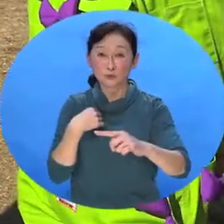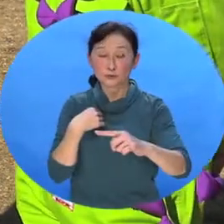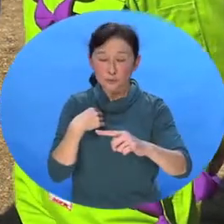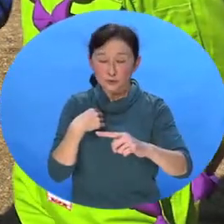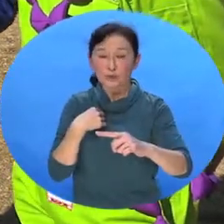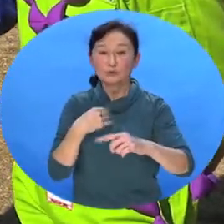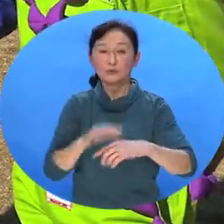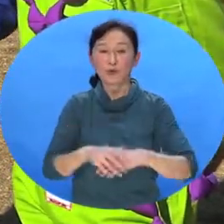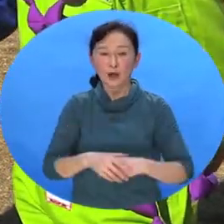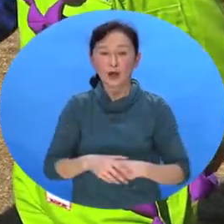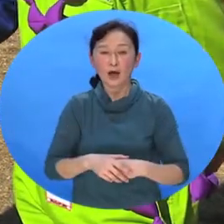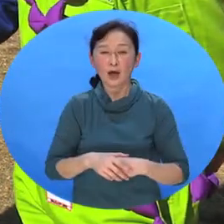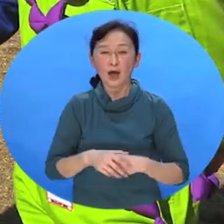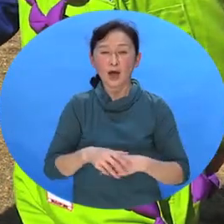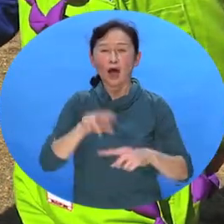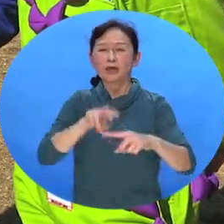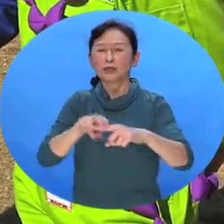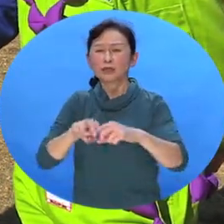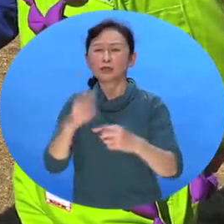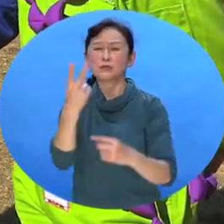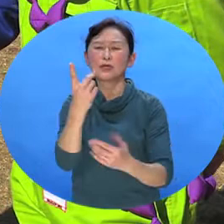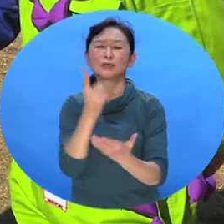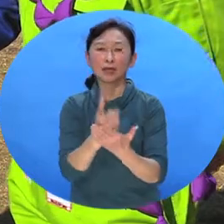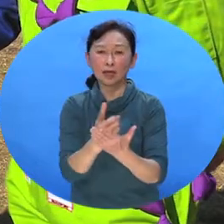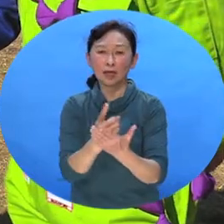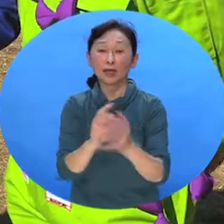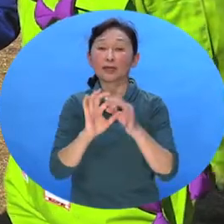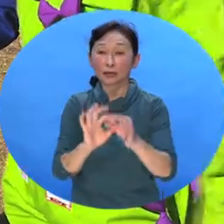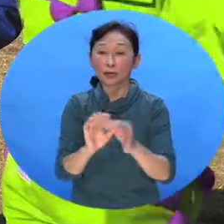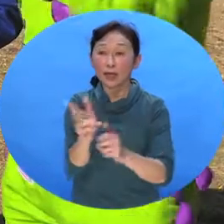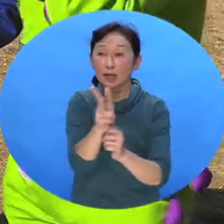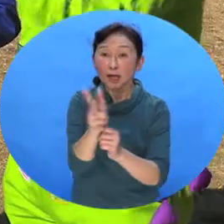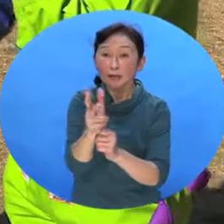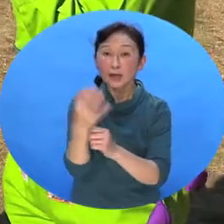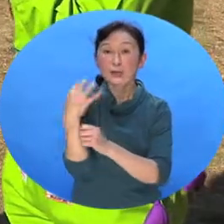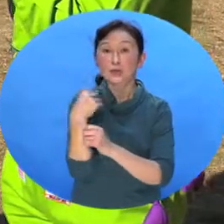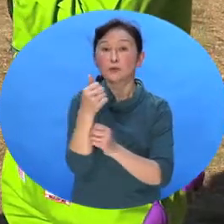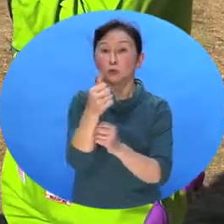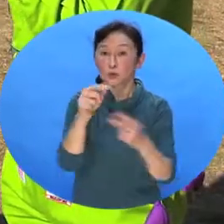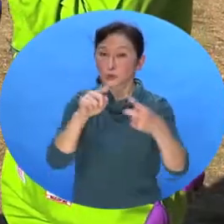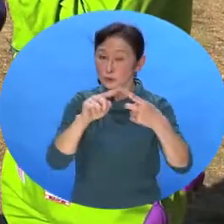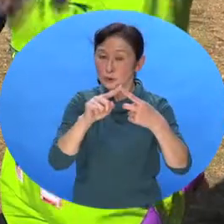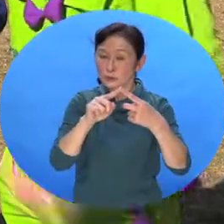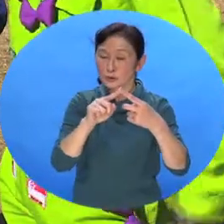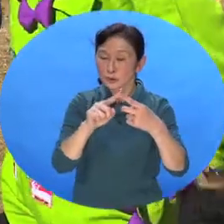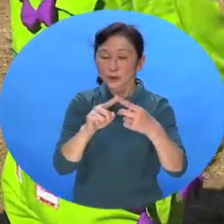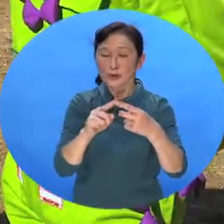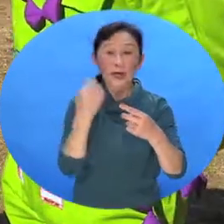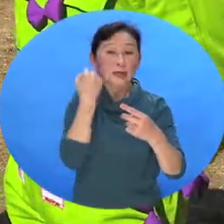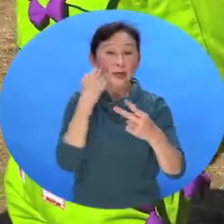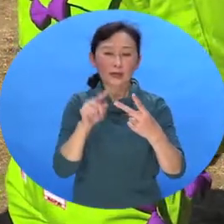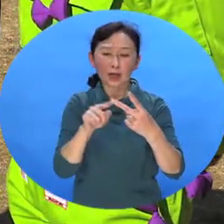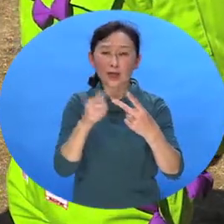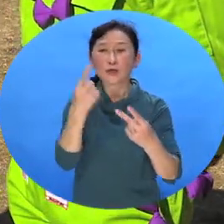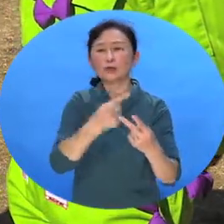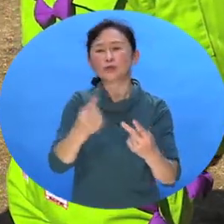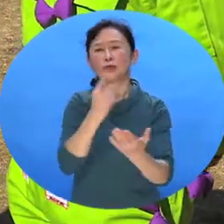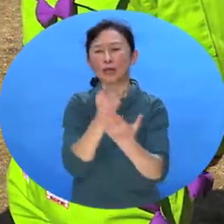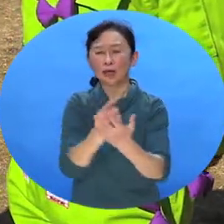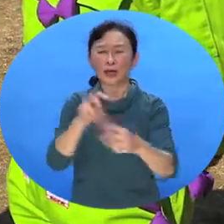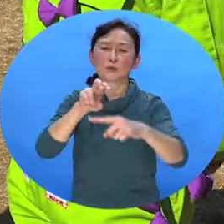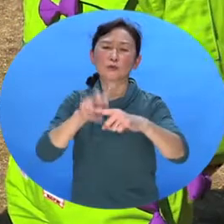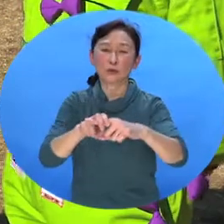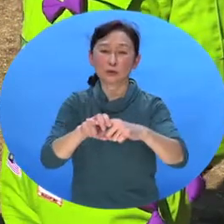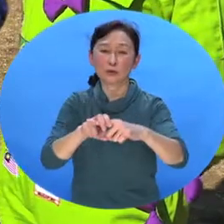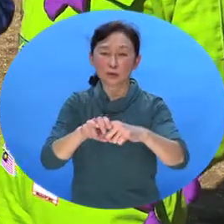なの？ 一人しか乗れないらしい ですよ。席が2つしかないんですよ。 はあ、はあ、そうか。 だから 当然カメラ が乗るから。で、カメラさん乗るから、うん、それ誰か一人しか乗れないってさっき聞きま